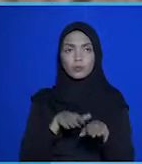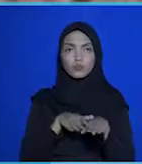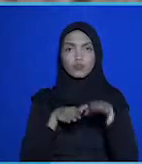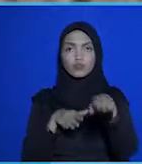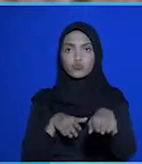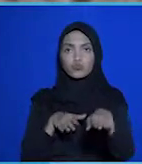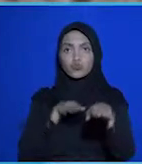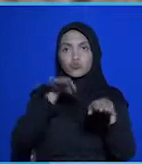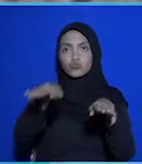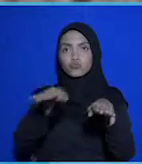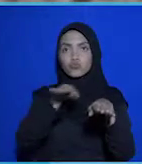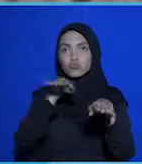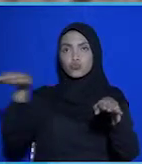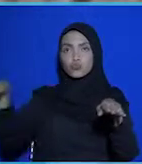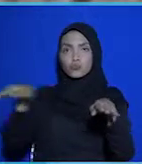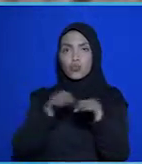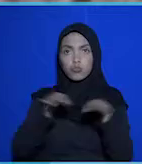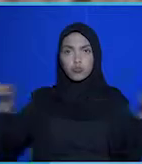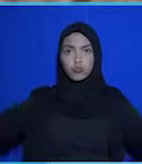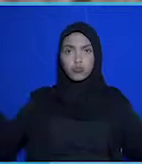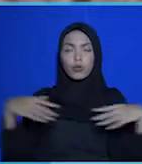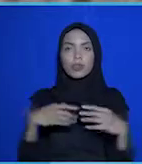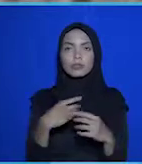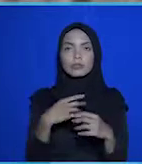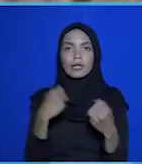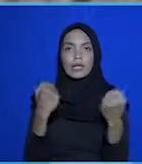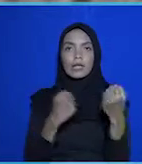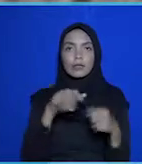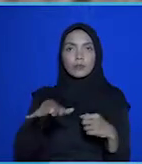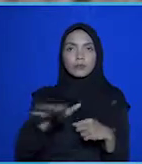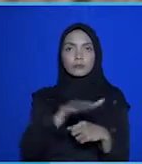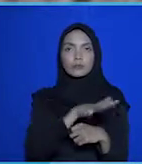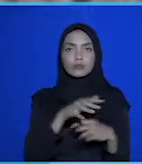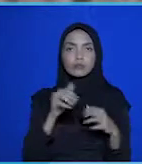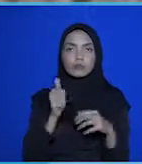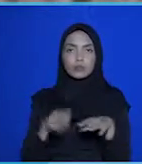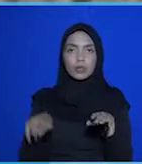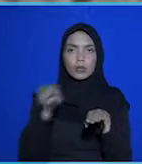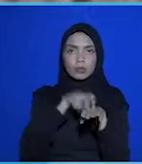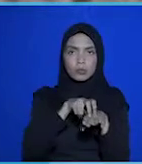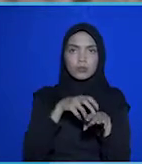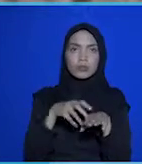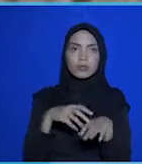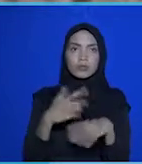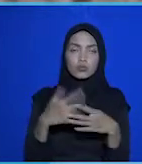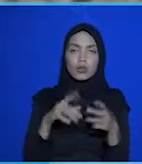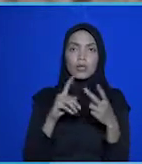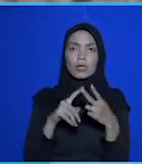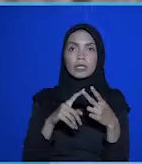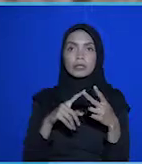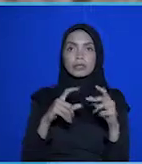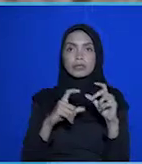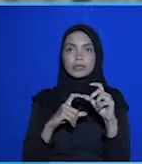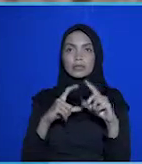kami distribusikan untuk membawa air bersih. Kemudian ada dua, yaitu air bersih dan sanitasi.